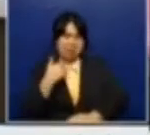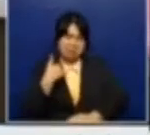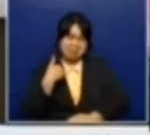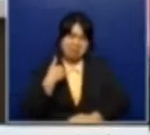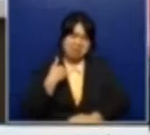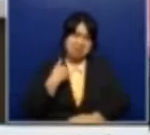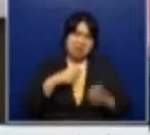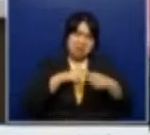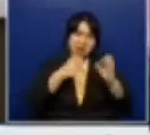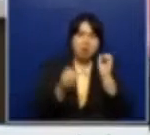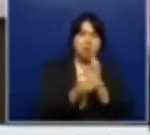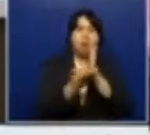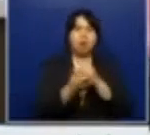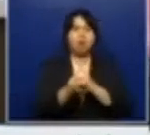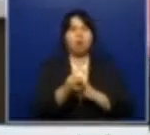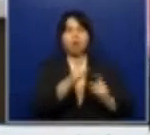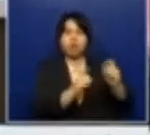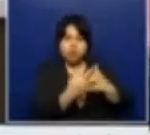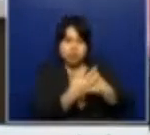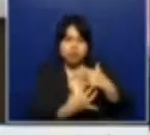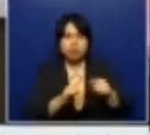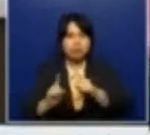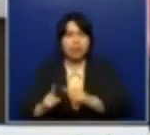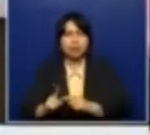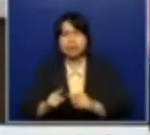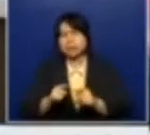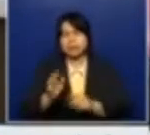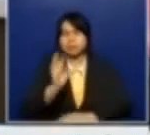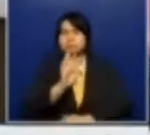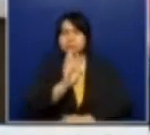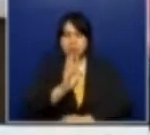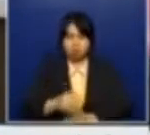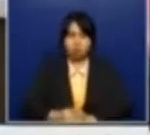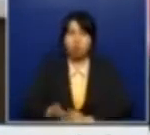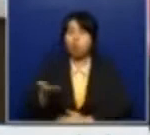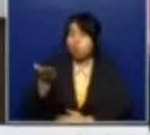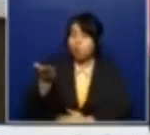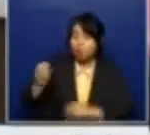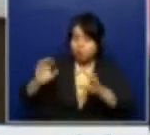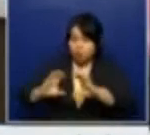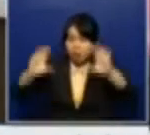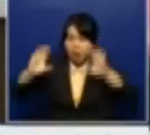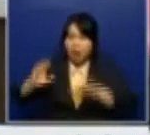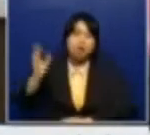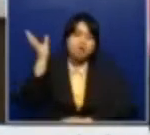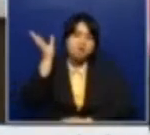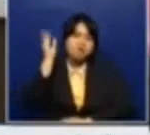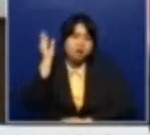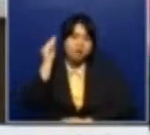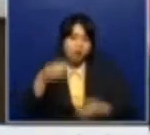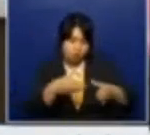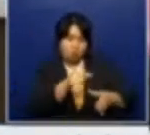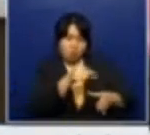ออกกันหลายครั้งก็ไม่อยากจะให้เกิดขึ้นขอให้ท่านรับฟังนิสิตนักศึกษาต่างๆนี้เ